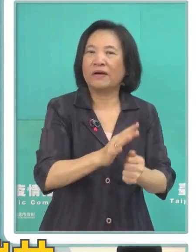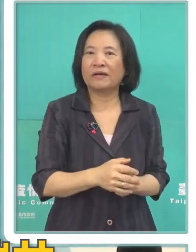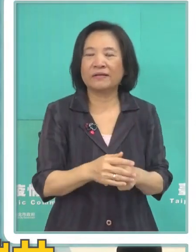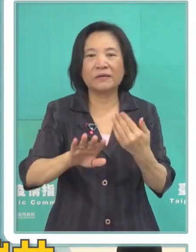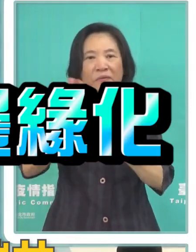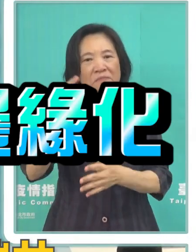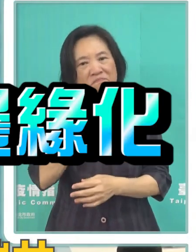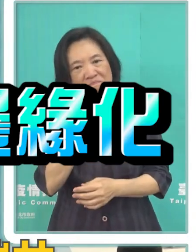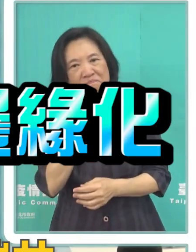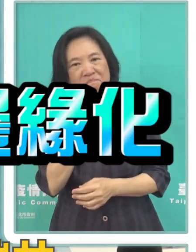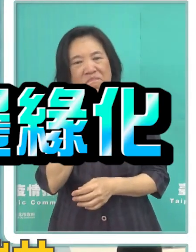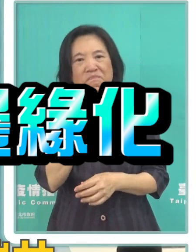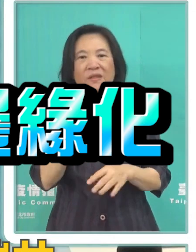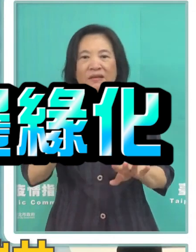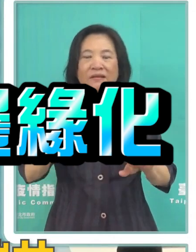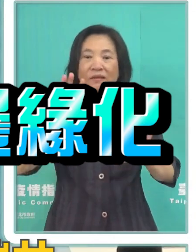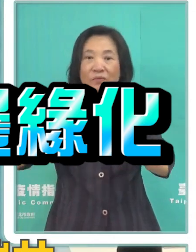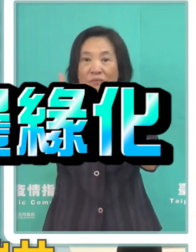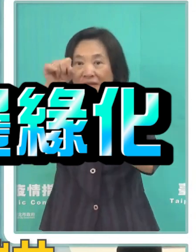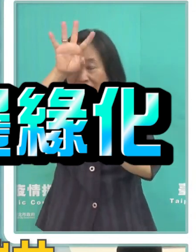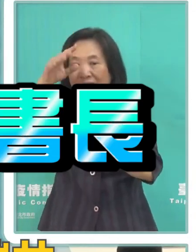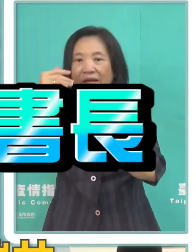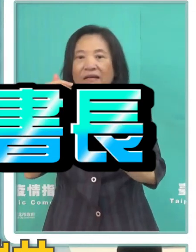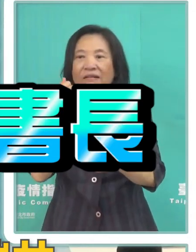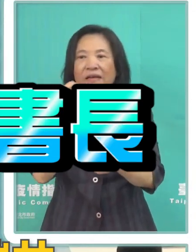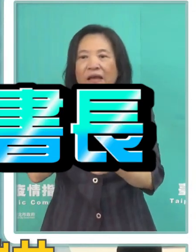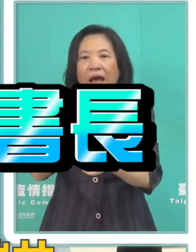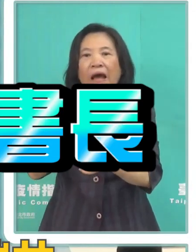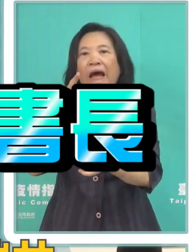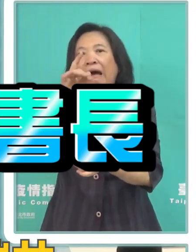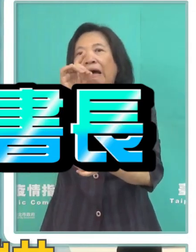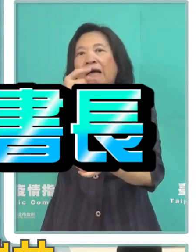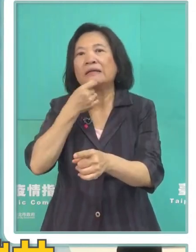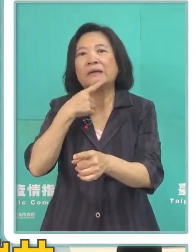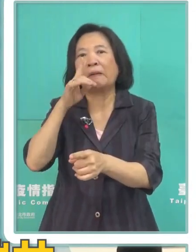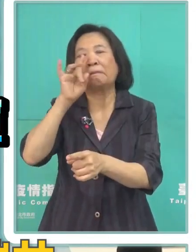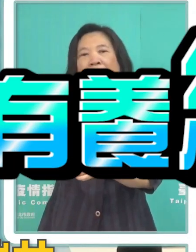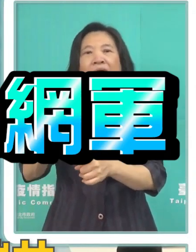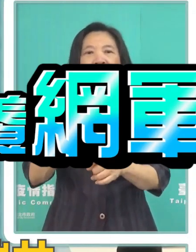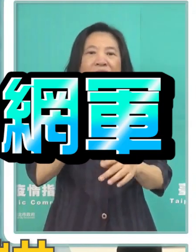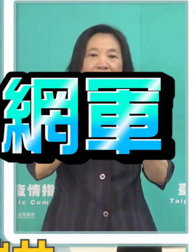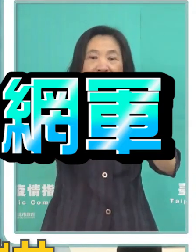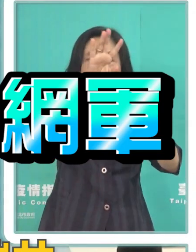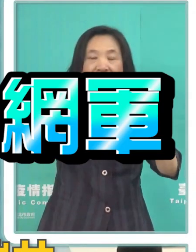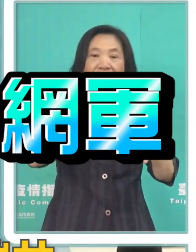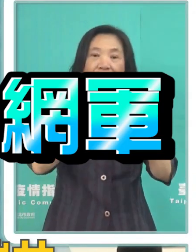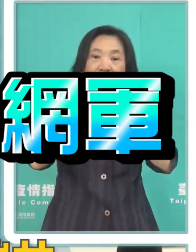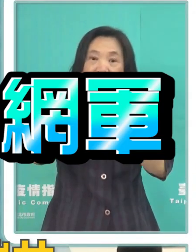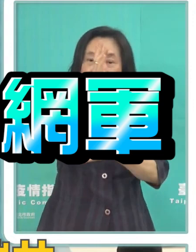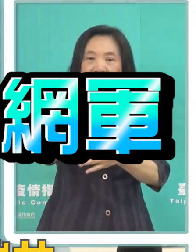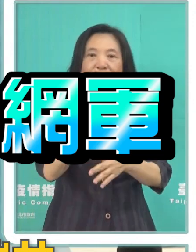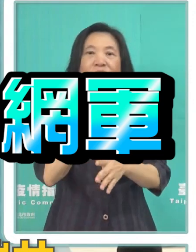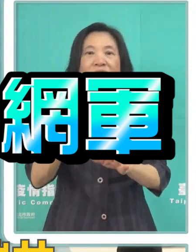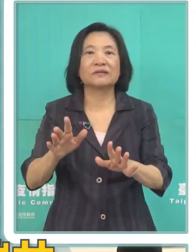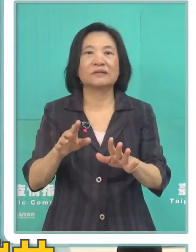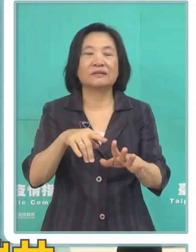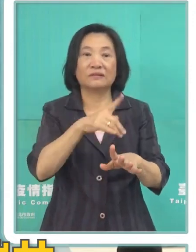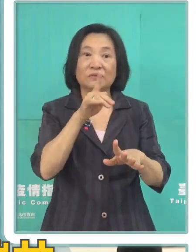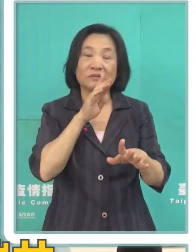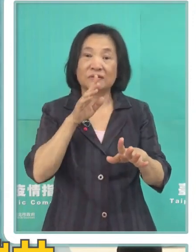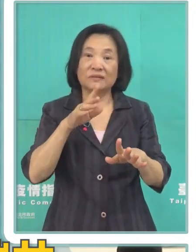外界也认为同时能够让国民党边缘化，怎么看民进党秘书长林锡耀说民进党没有杨网